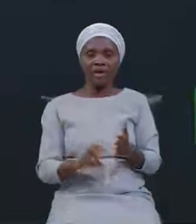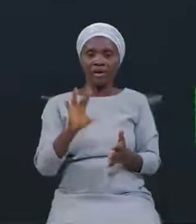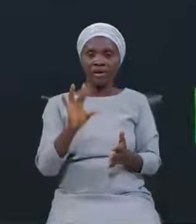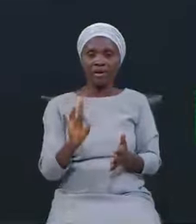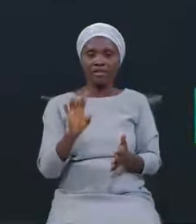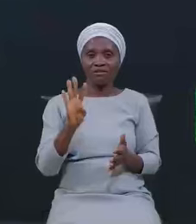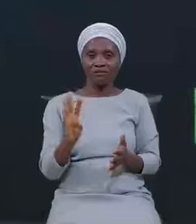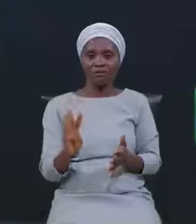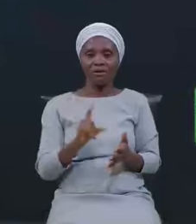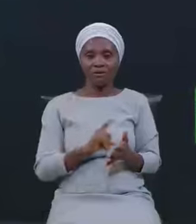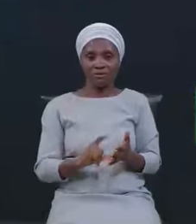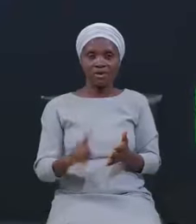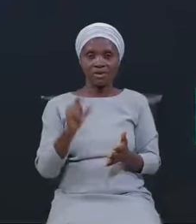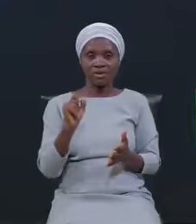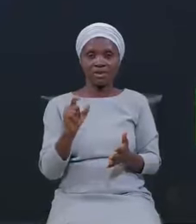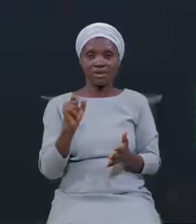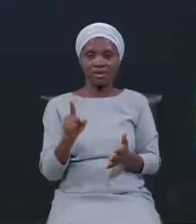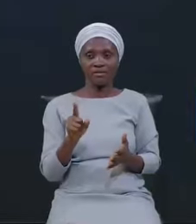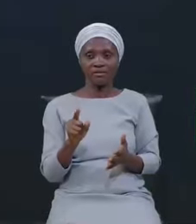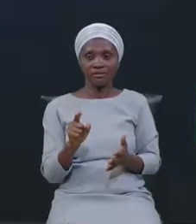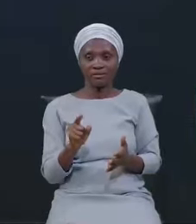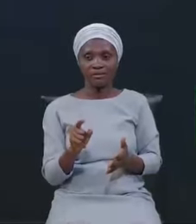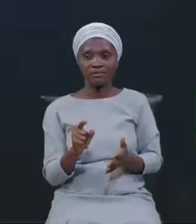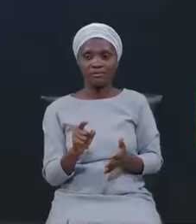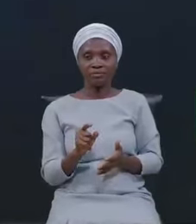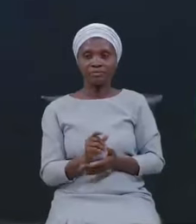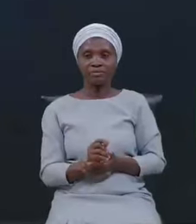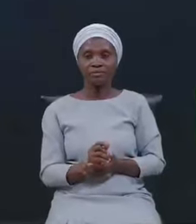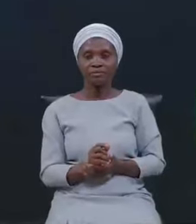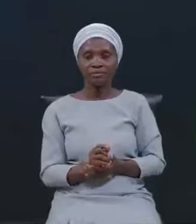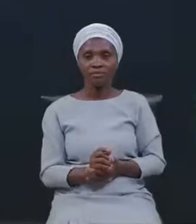Psaume 84. Le verset